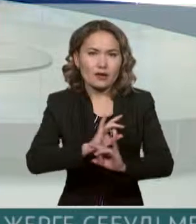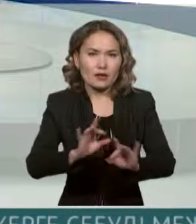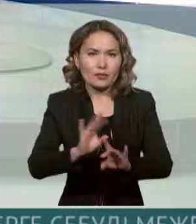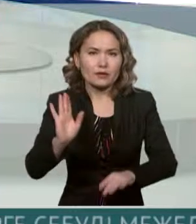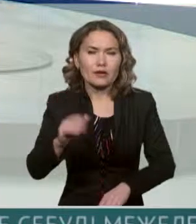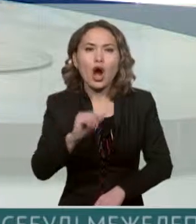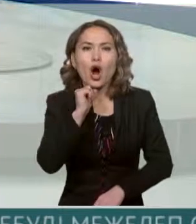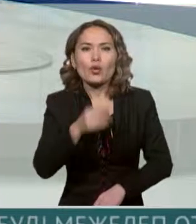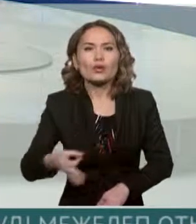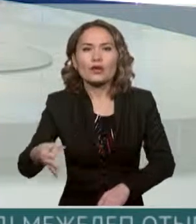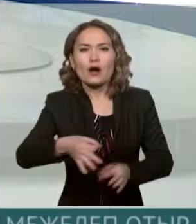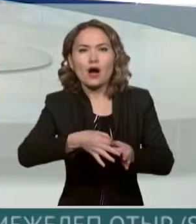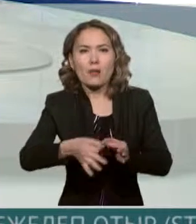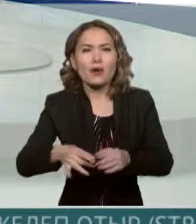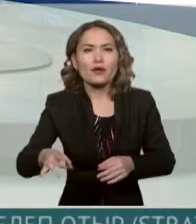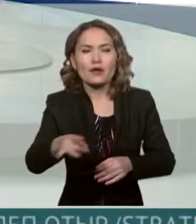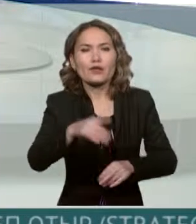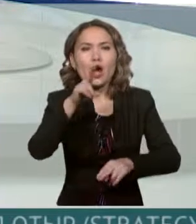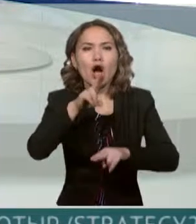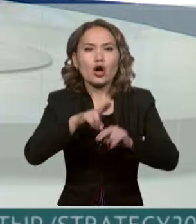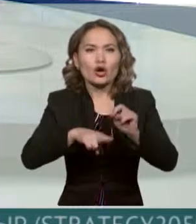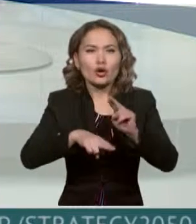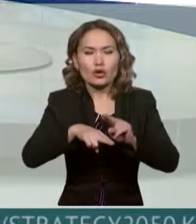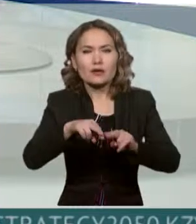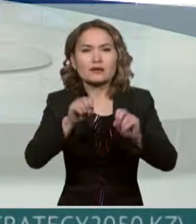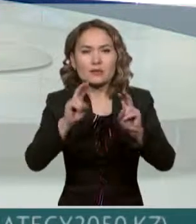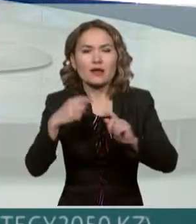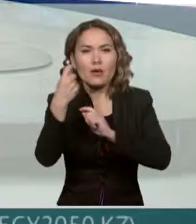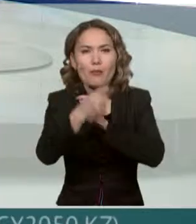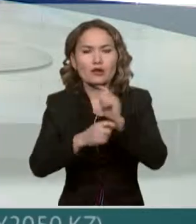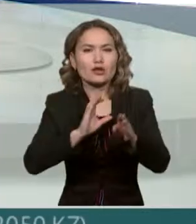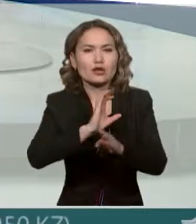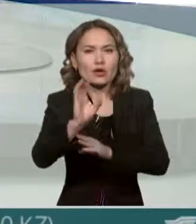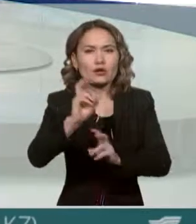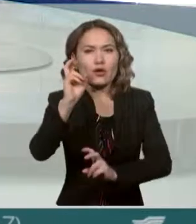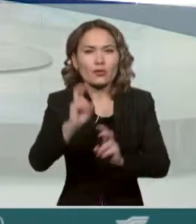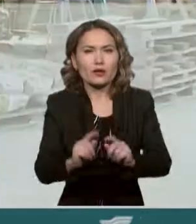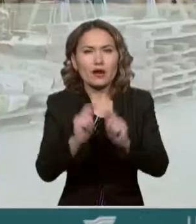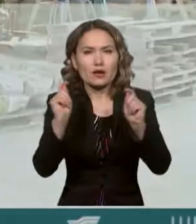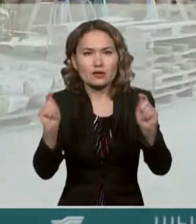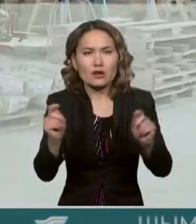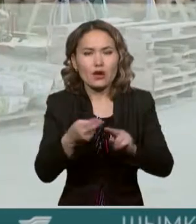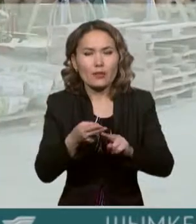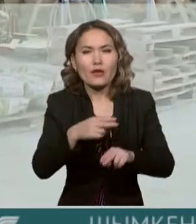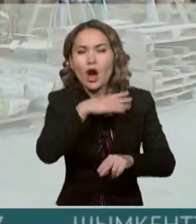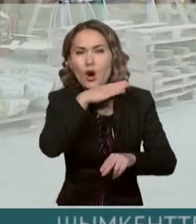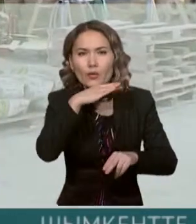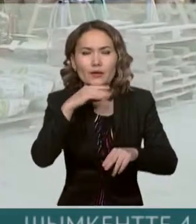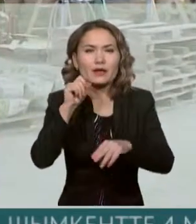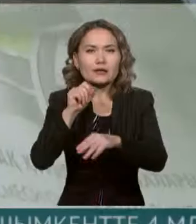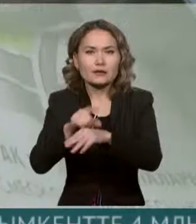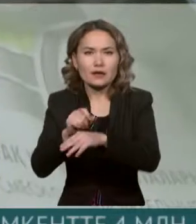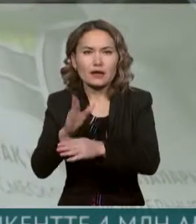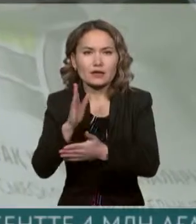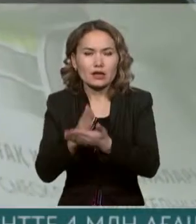Ал Қостанай облысының Жітіқара ауданында құрылыс қоспаларын шығаратын өндіріс орны ашылды. Кәсіпорын басшылары өз өнімдерінің зор сұранысқа ие боларына